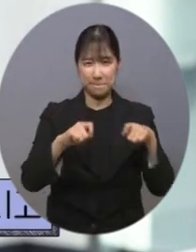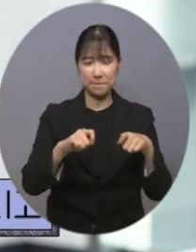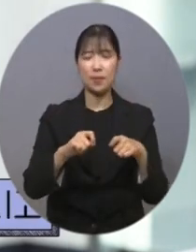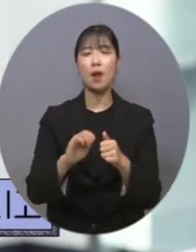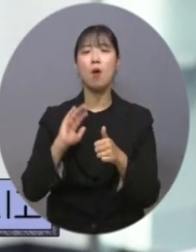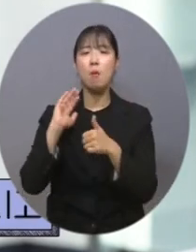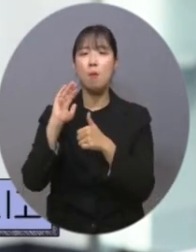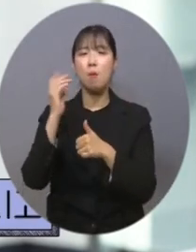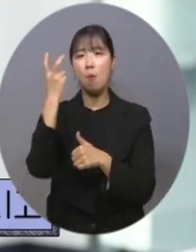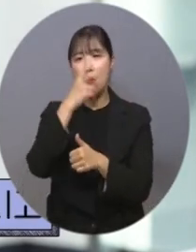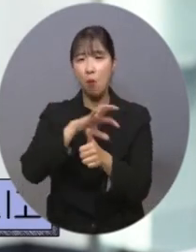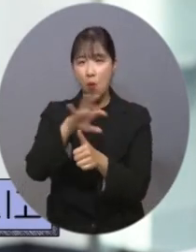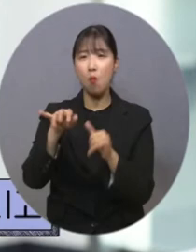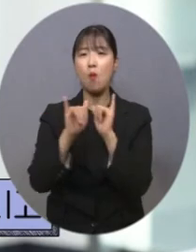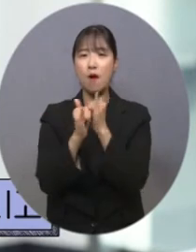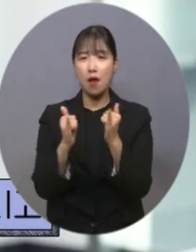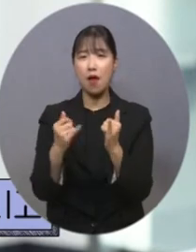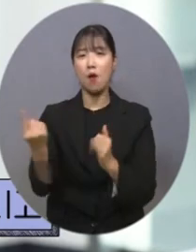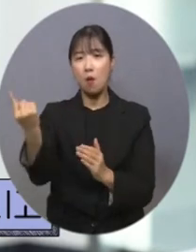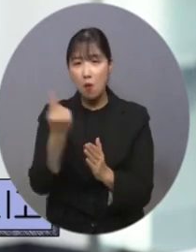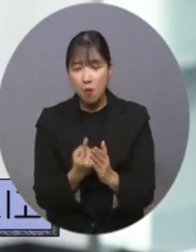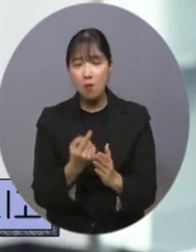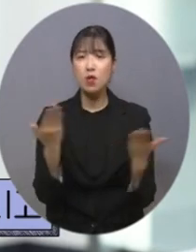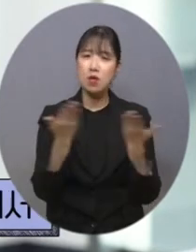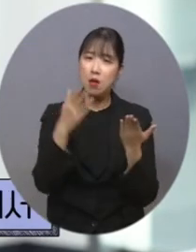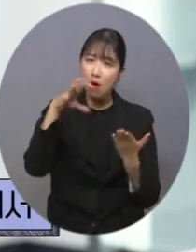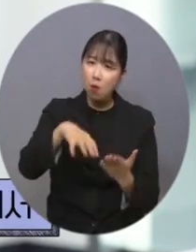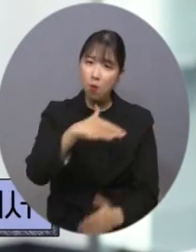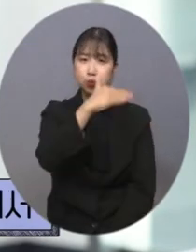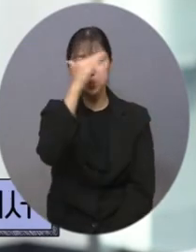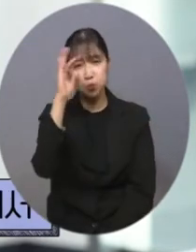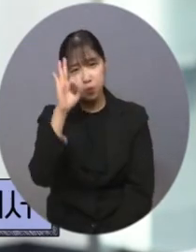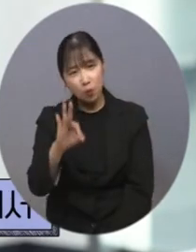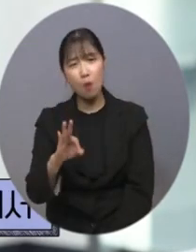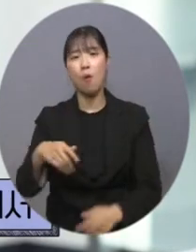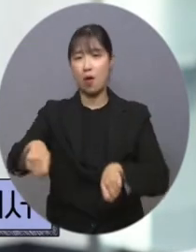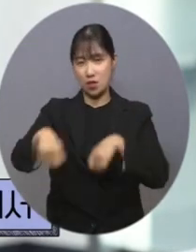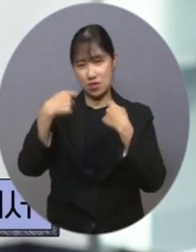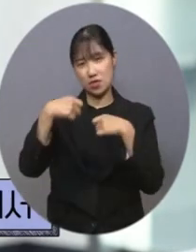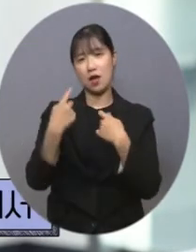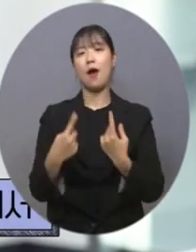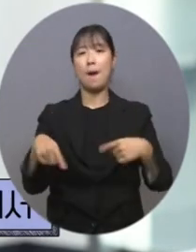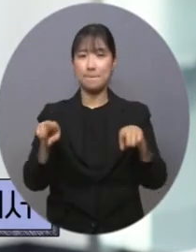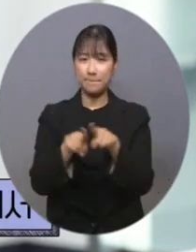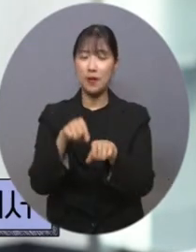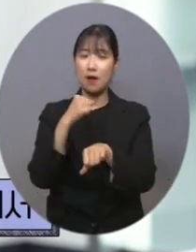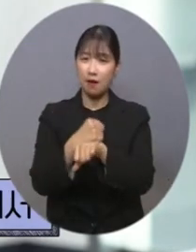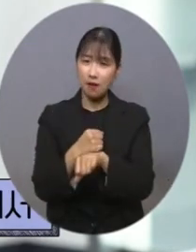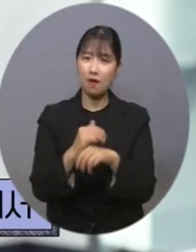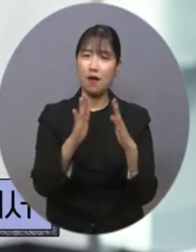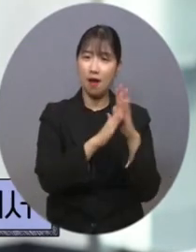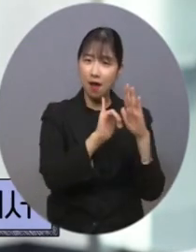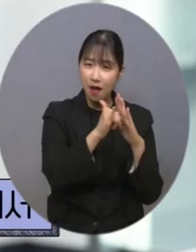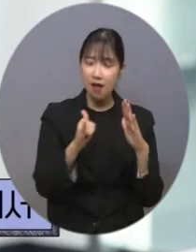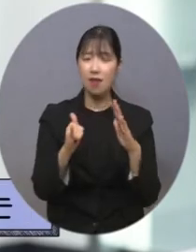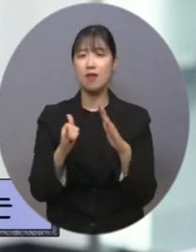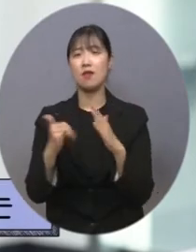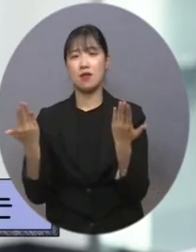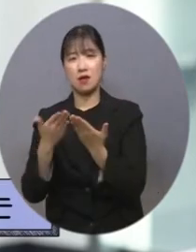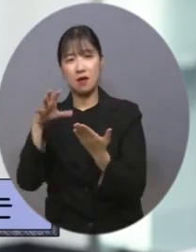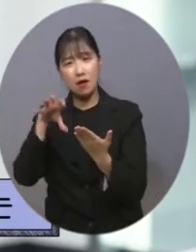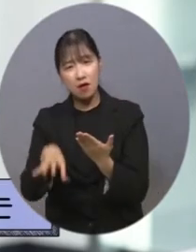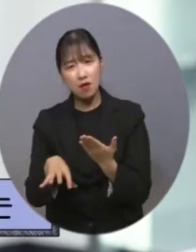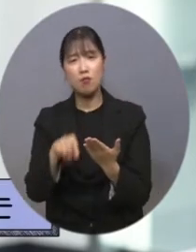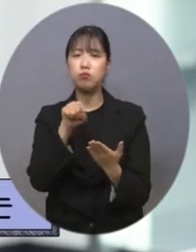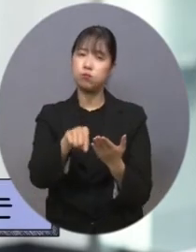오셔서 현장에 작업장도 훑어보시고 그다음에 식사도 같이 하고 그러고 나서 이제 가정과 직장에서 그 친구